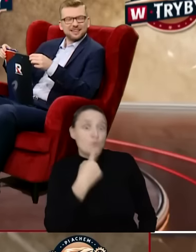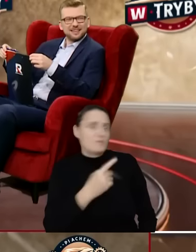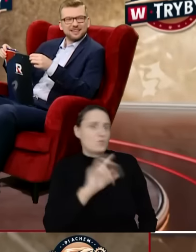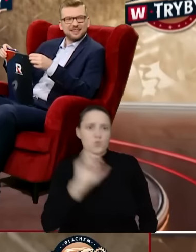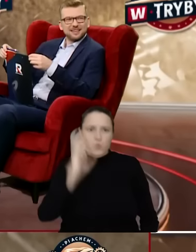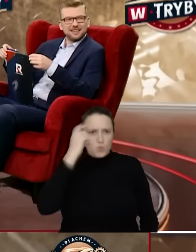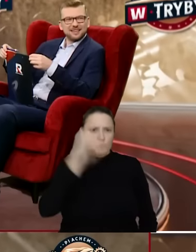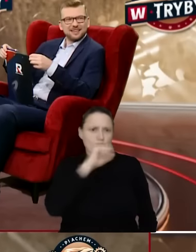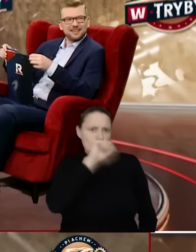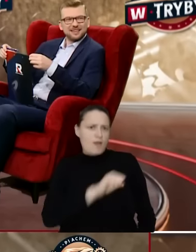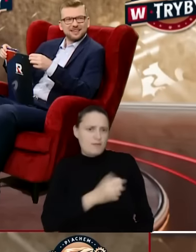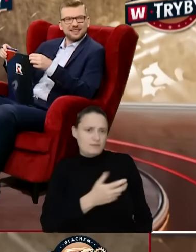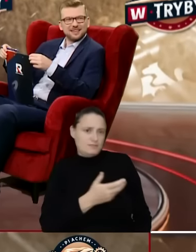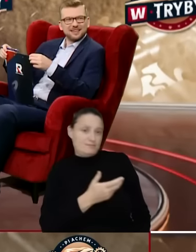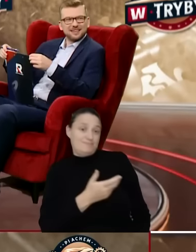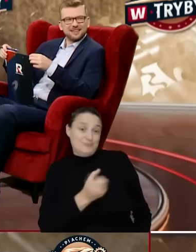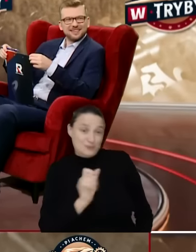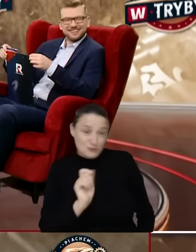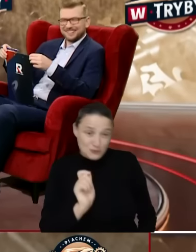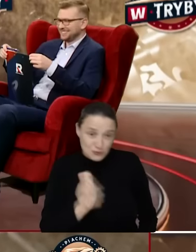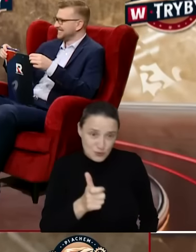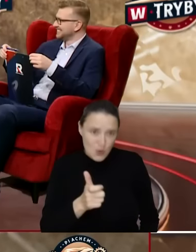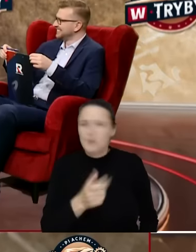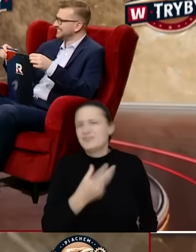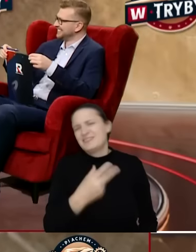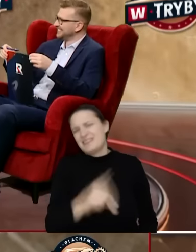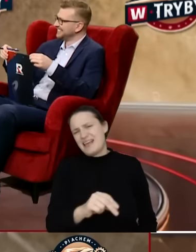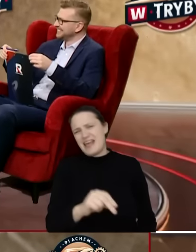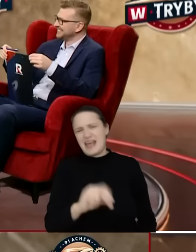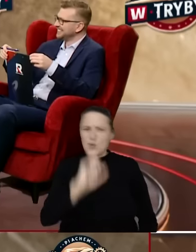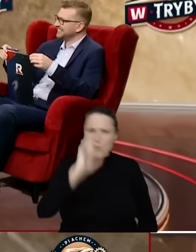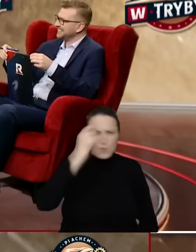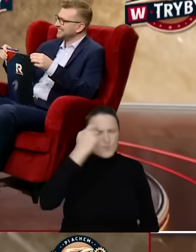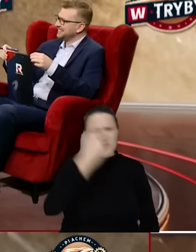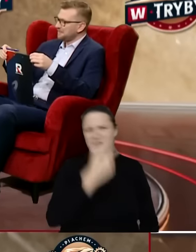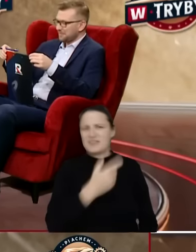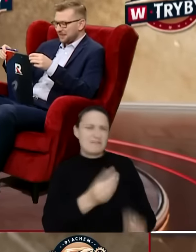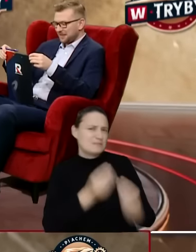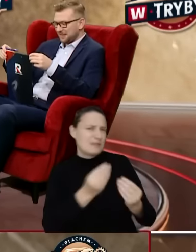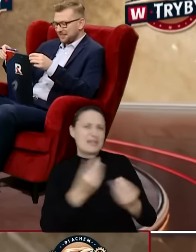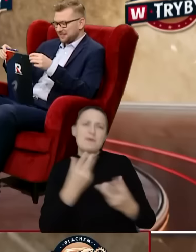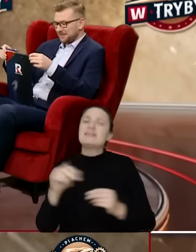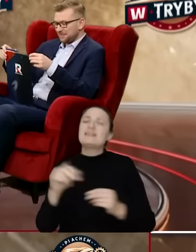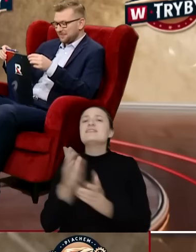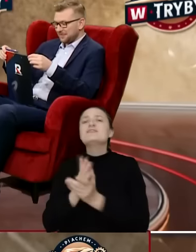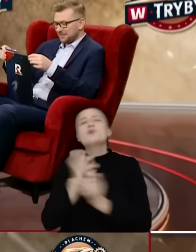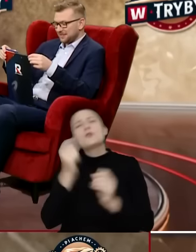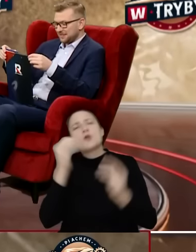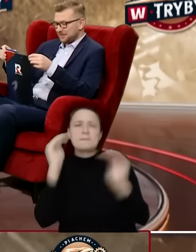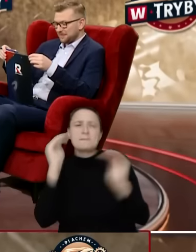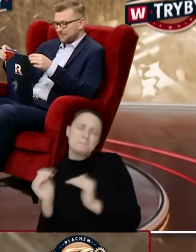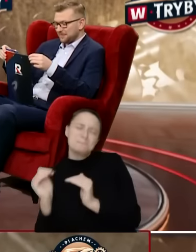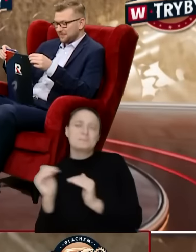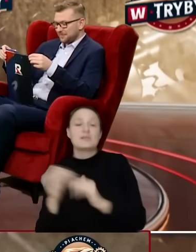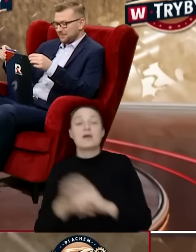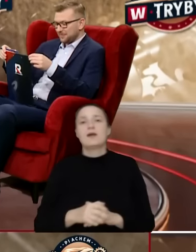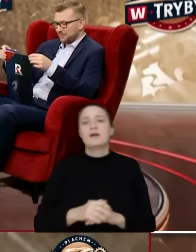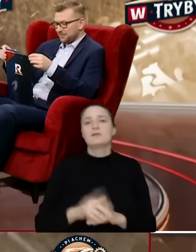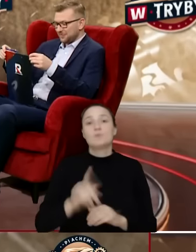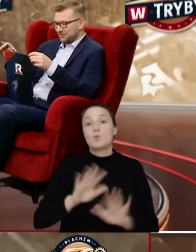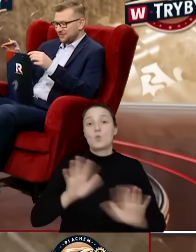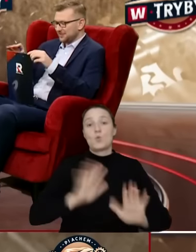tak banalnie troszeczkę, że tylko muza. No. O, mu. No właśnie, wycofałem się zaraz z tego